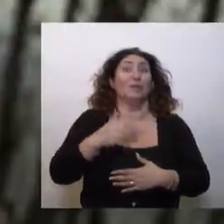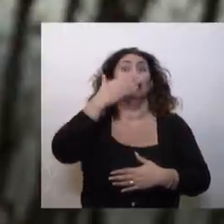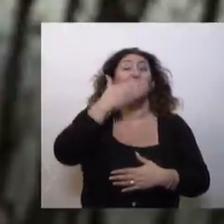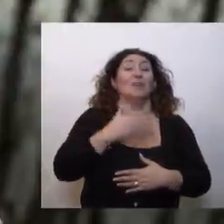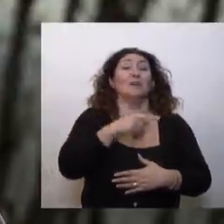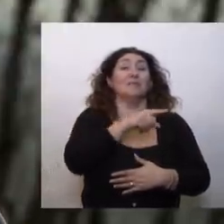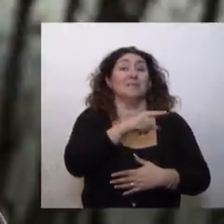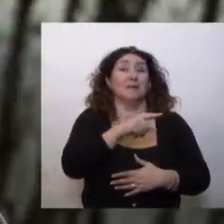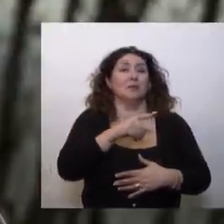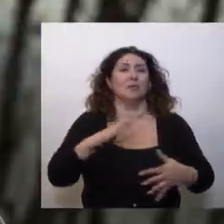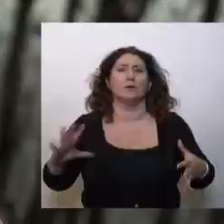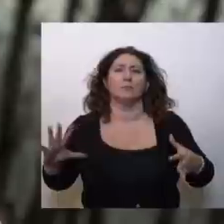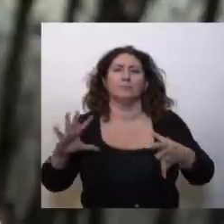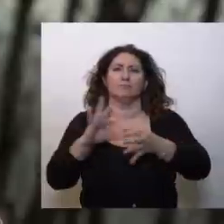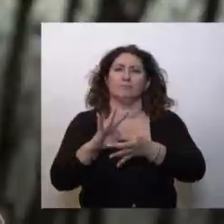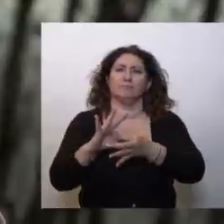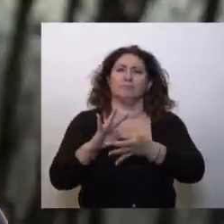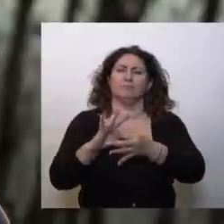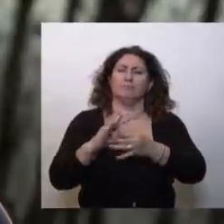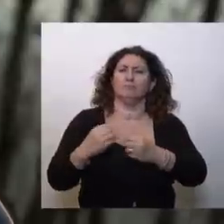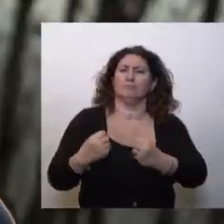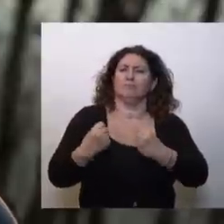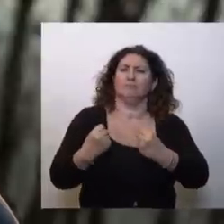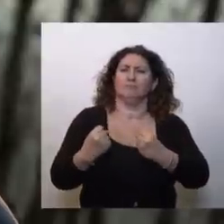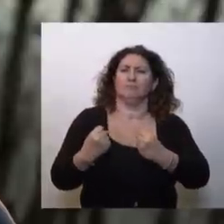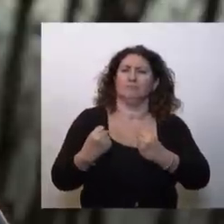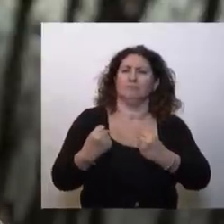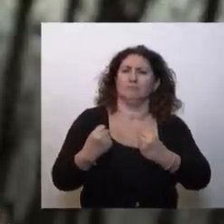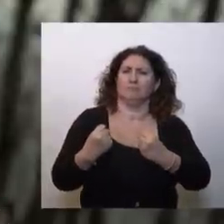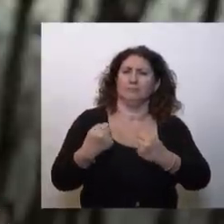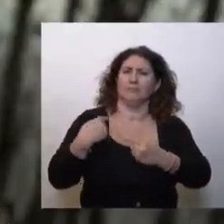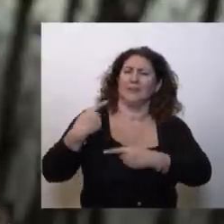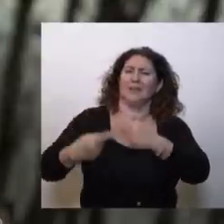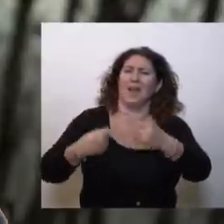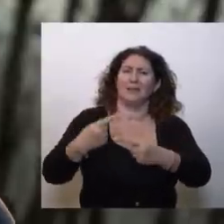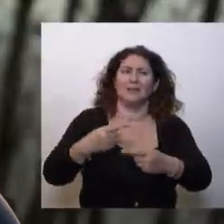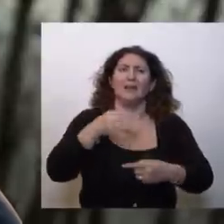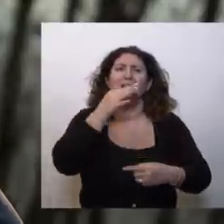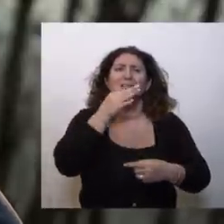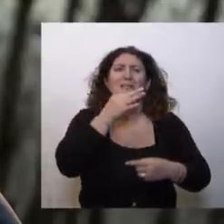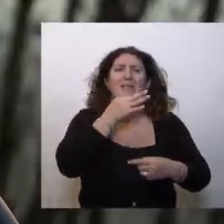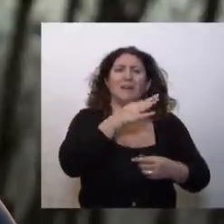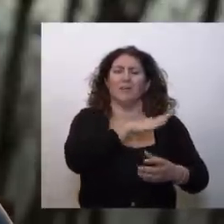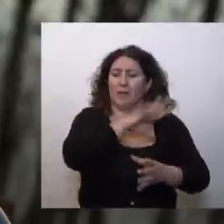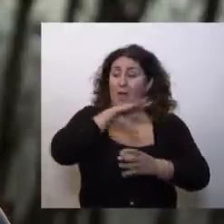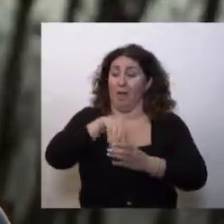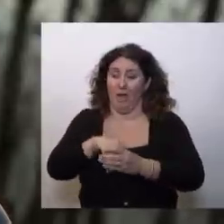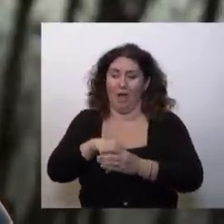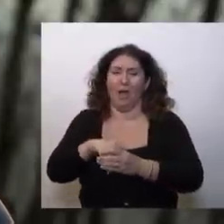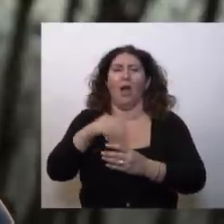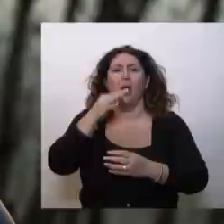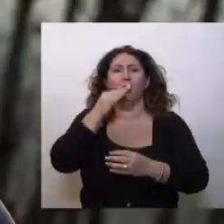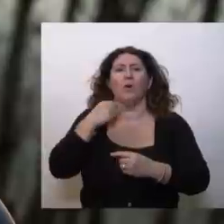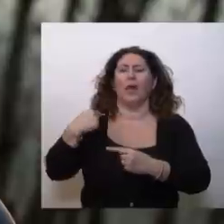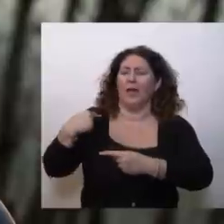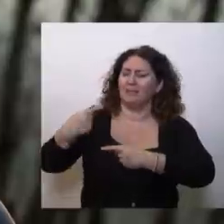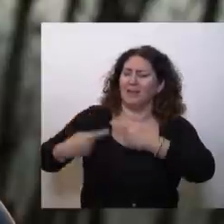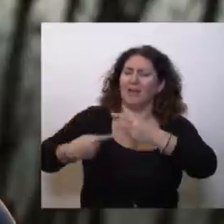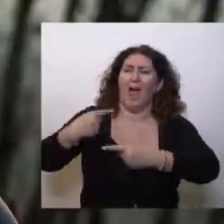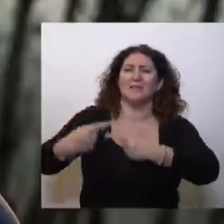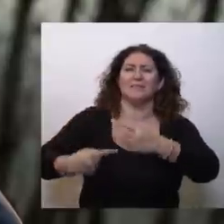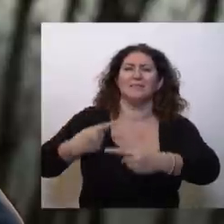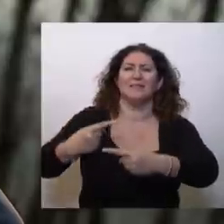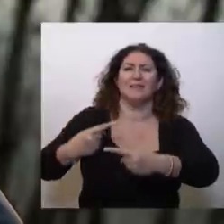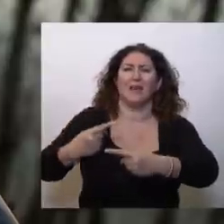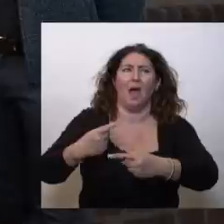è il segno della benevolenza di Dio verso la dinastia, così come erano altre reliquie per